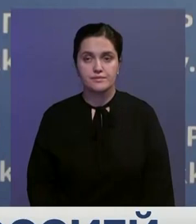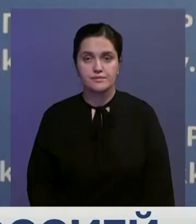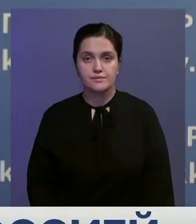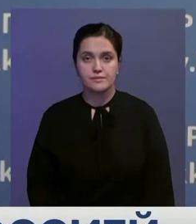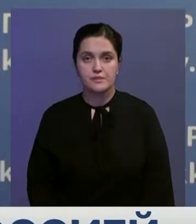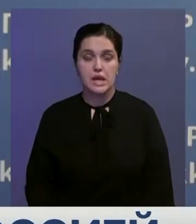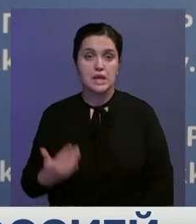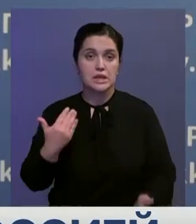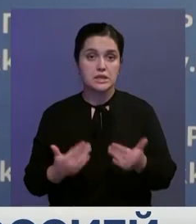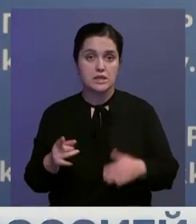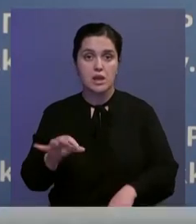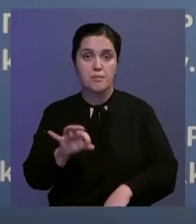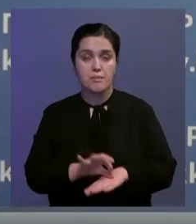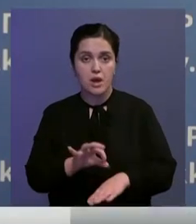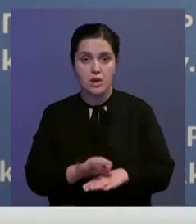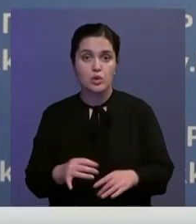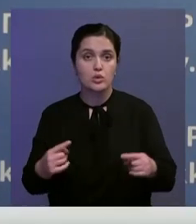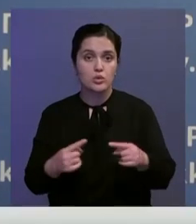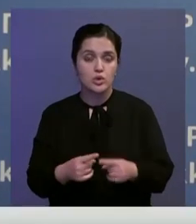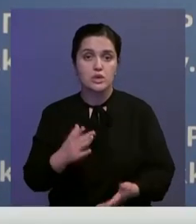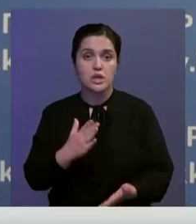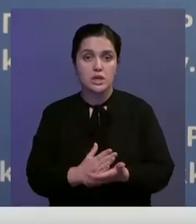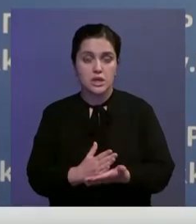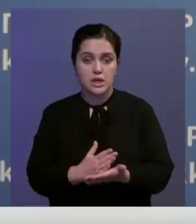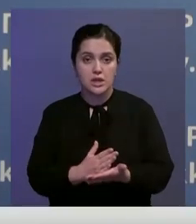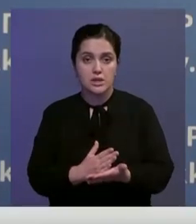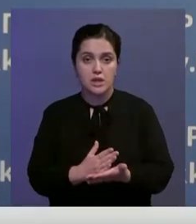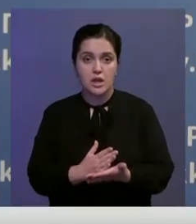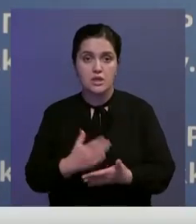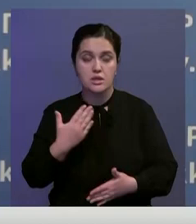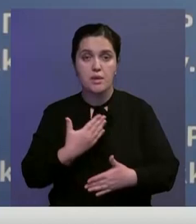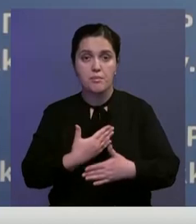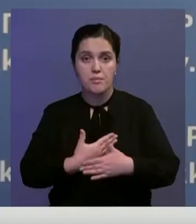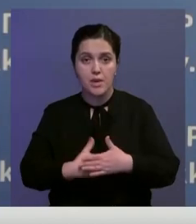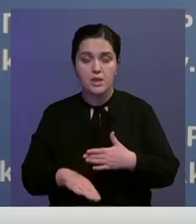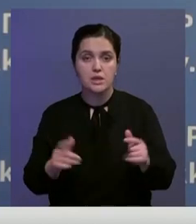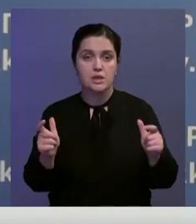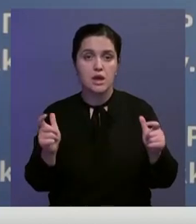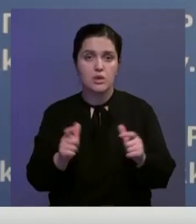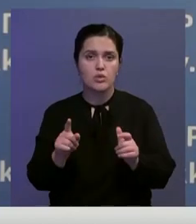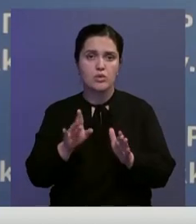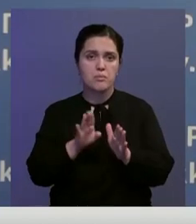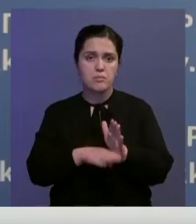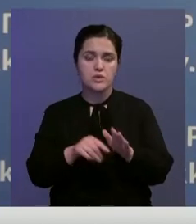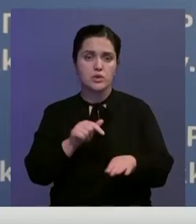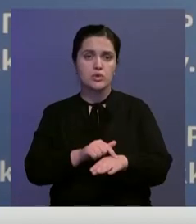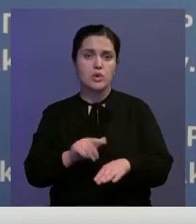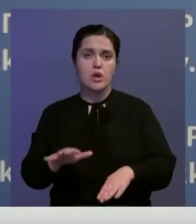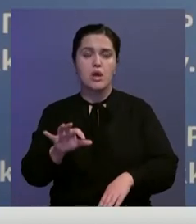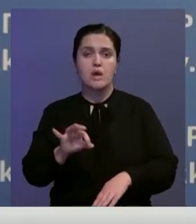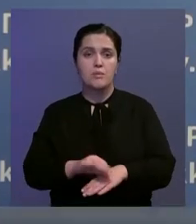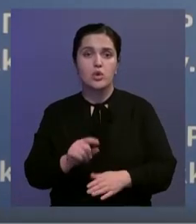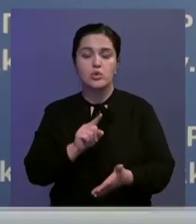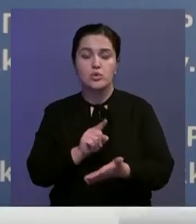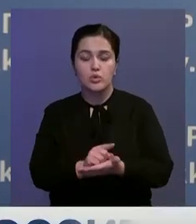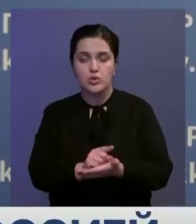При положительном результате, при покидании карантинного стационара, если у него бессимптомное течение, он должен